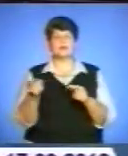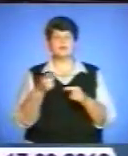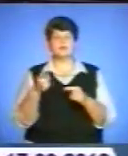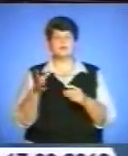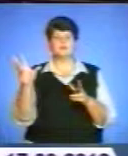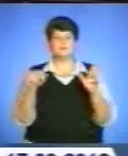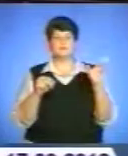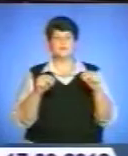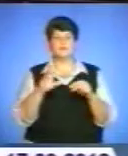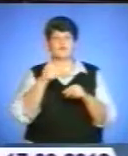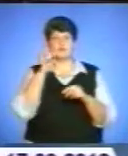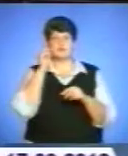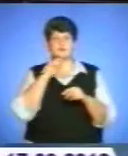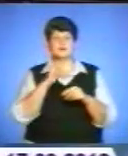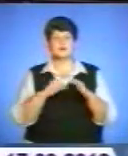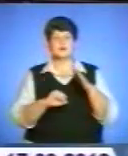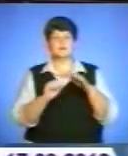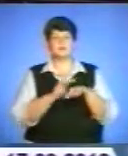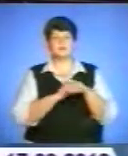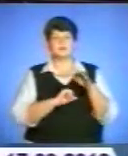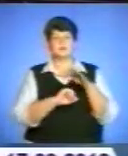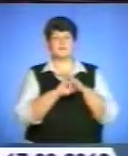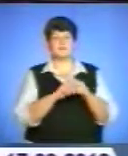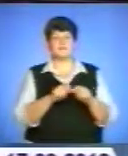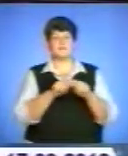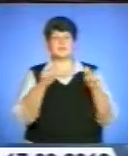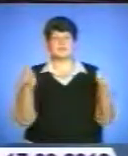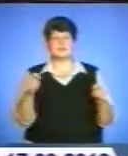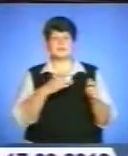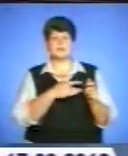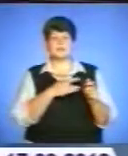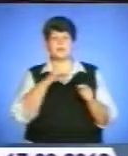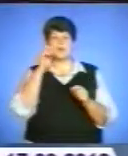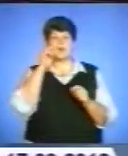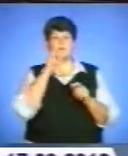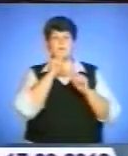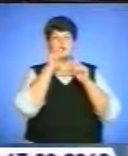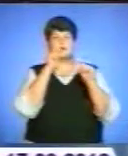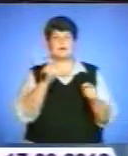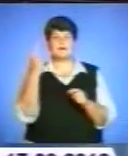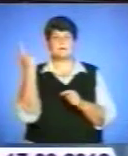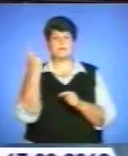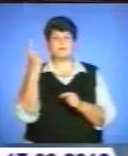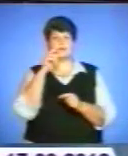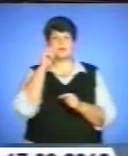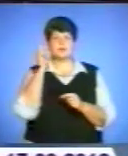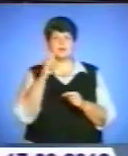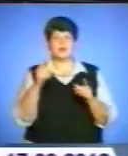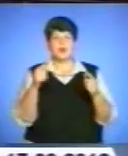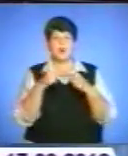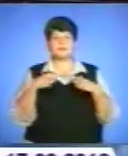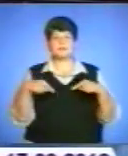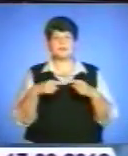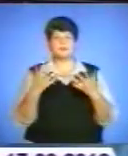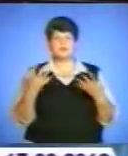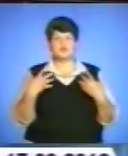пощастило. Всеукраїнська благодійна фундація «Відкриті серця України» подарувала перший в Україні осередок здорового